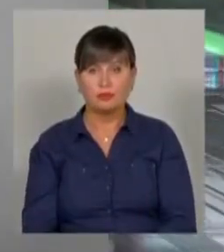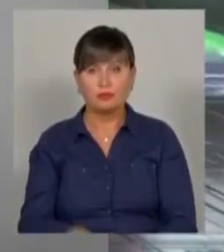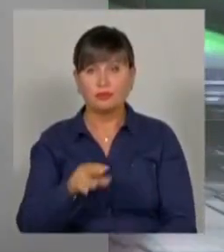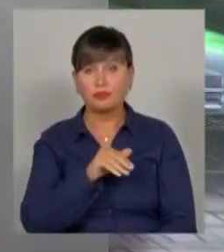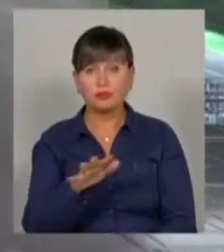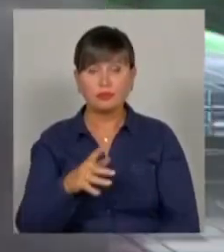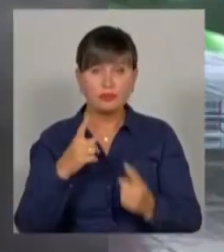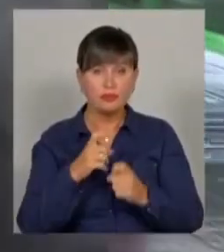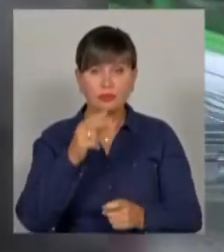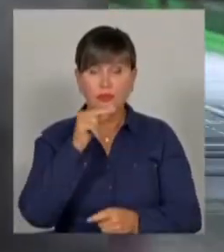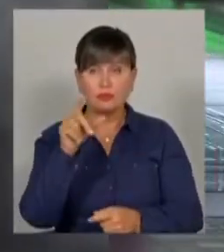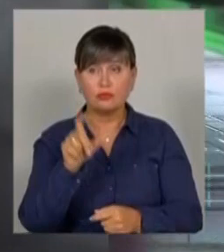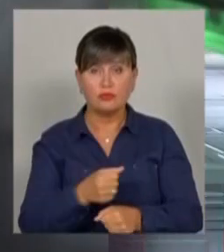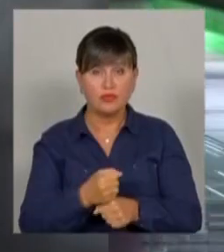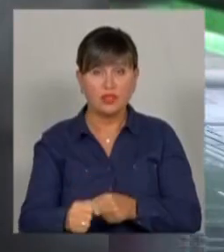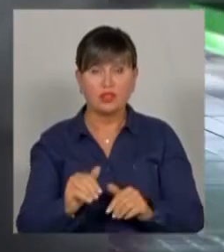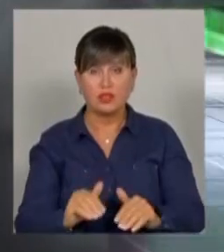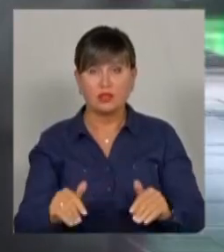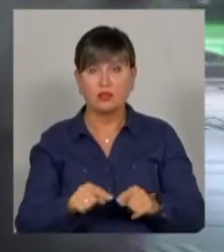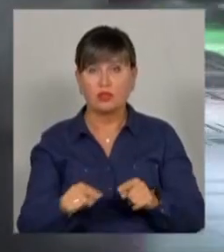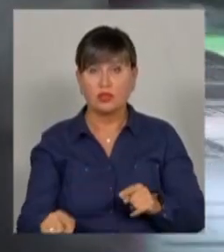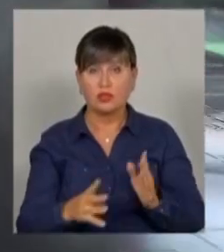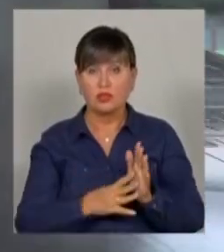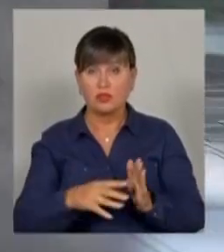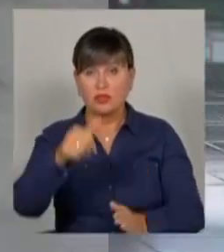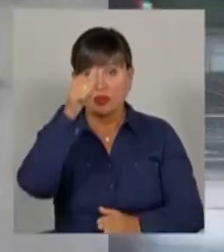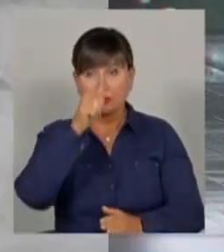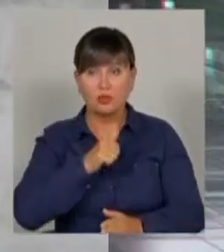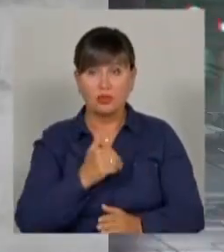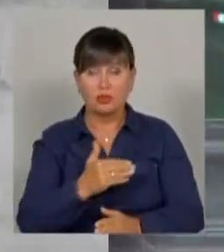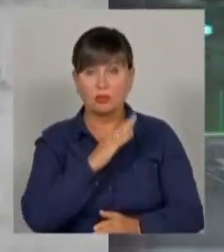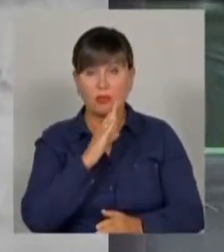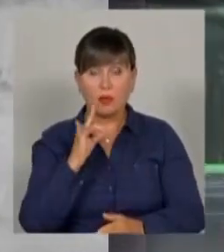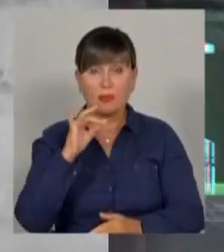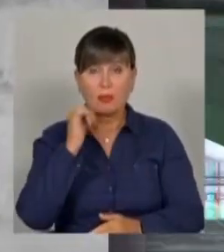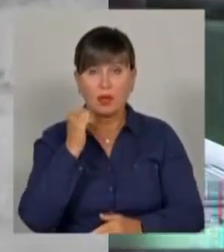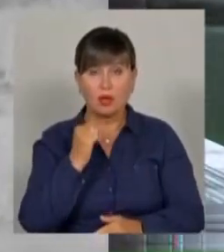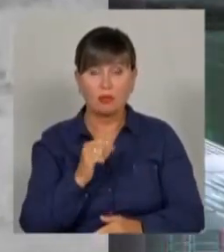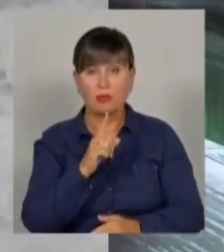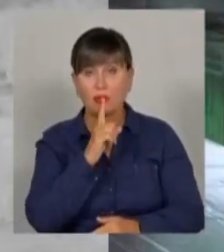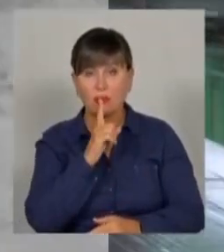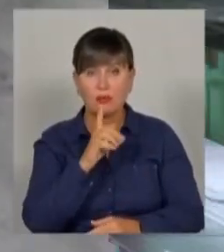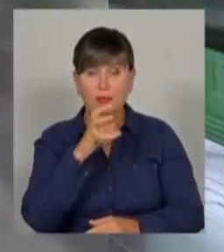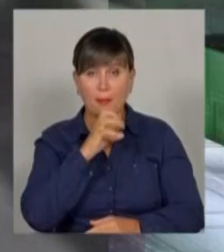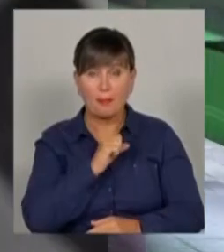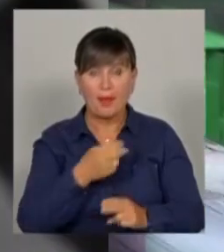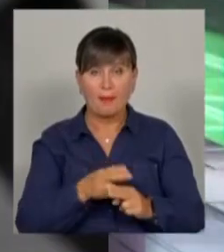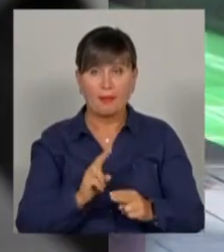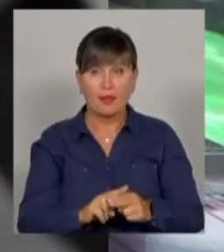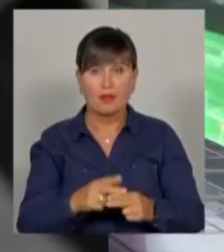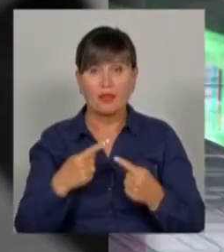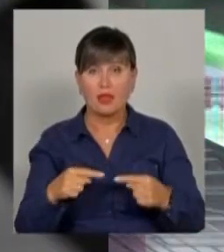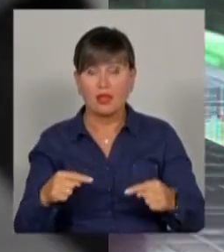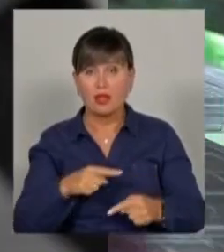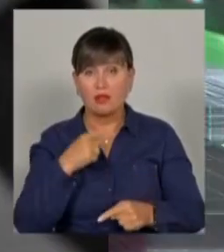неофициальным данным, подозреваемый насиловал детей в течение 9 месяцев, а их мать и бабушка умалчивали об этом факте.